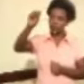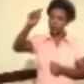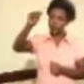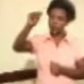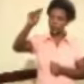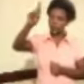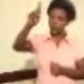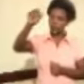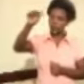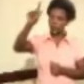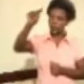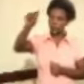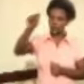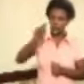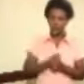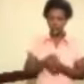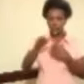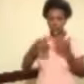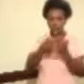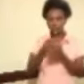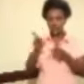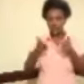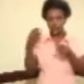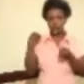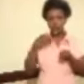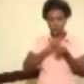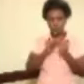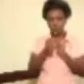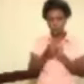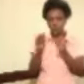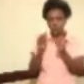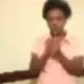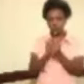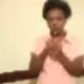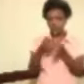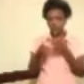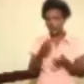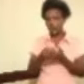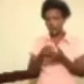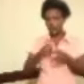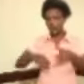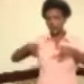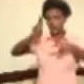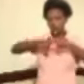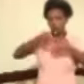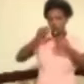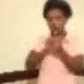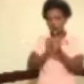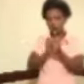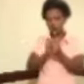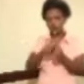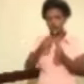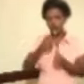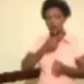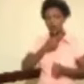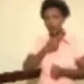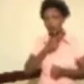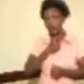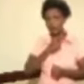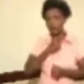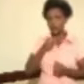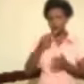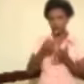problème en ce qui concerne l'application des codes. Nous avons de bons codes, même si ils ont remonté à Boyer, mais ils ont amélioré de temps en